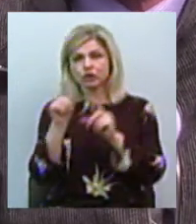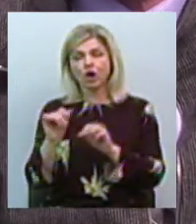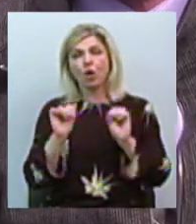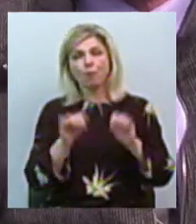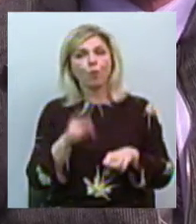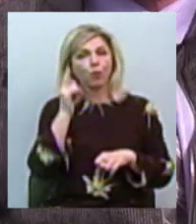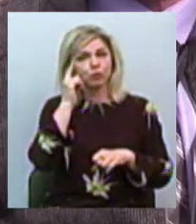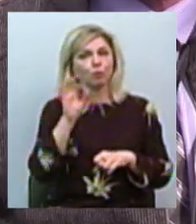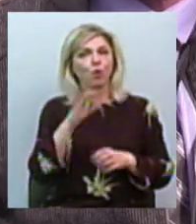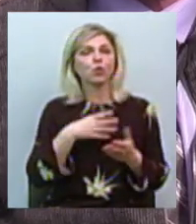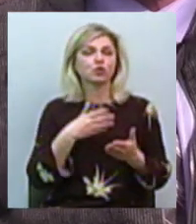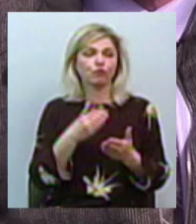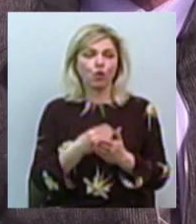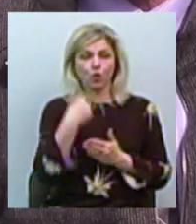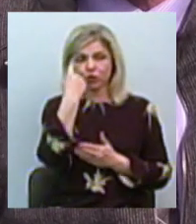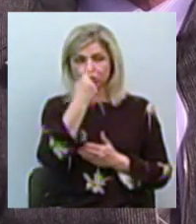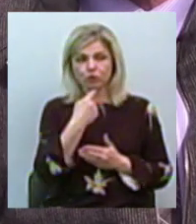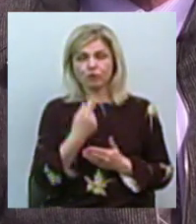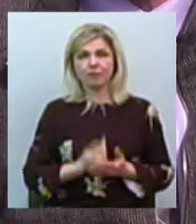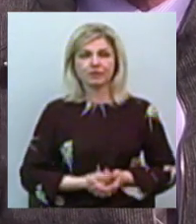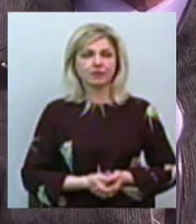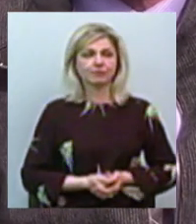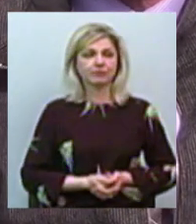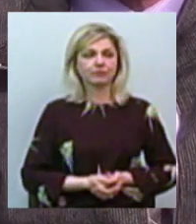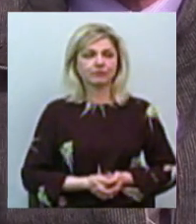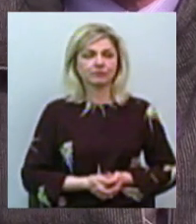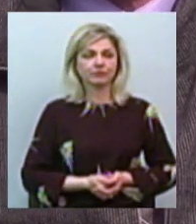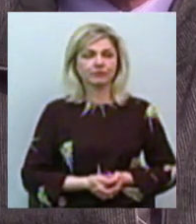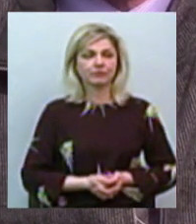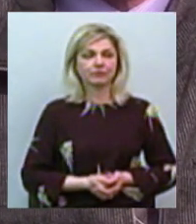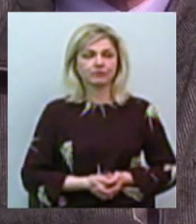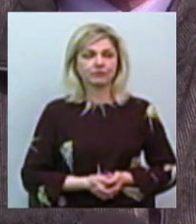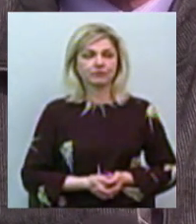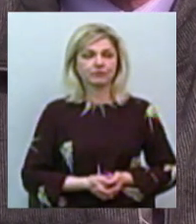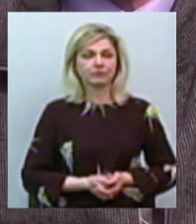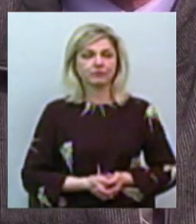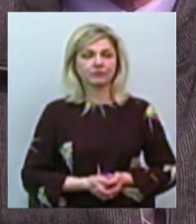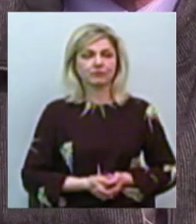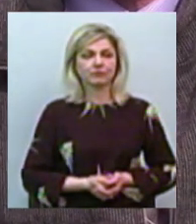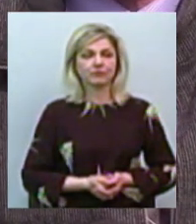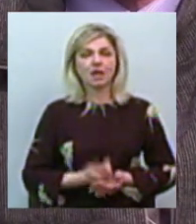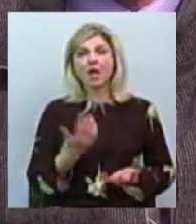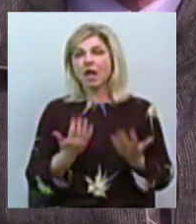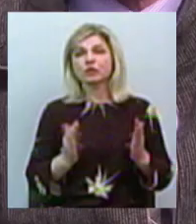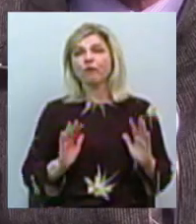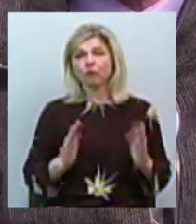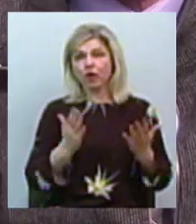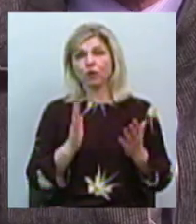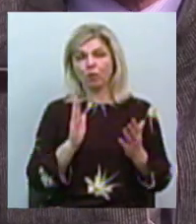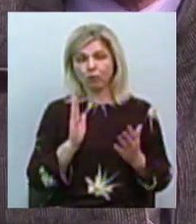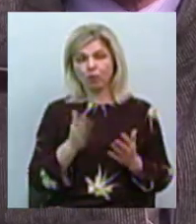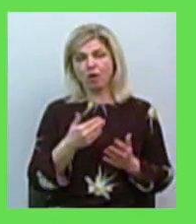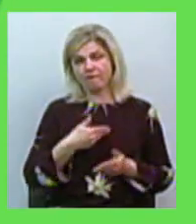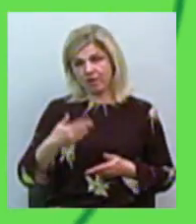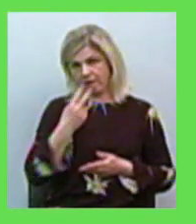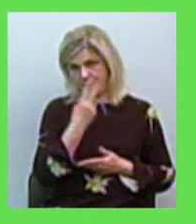про свої якісь особисті заходи. Но водночас, якщо, не дай Бог, буде випадок, ви бачили, що ми до